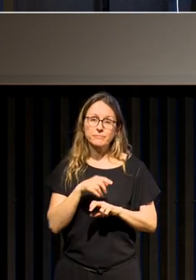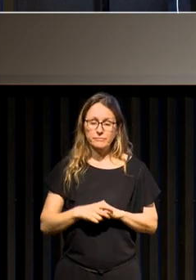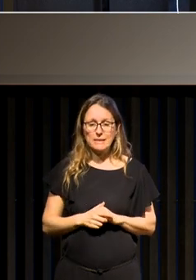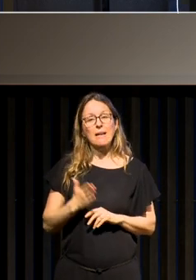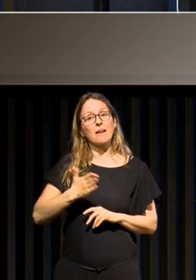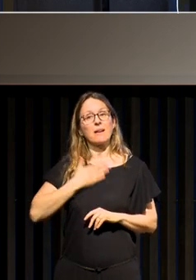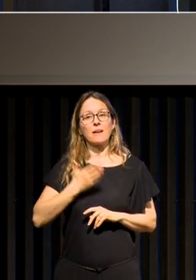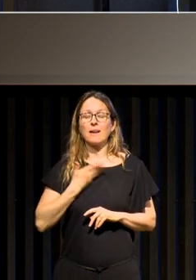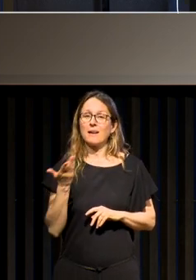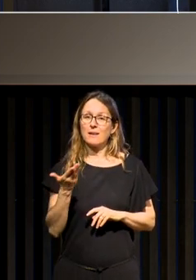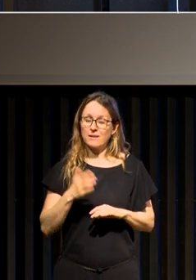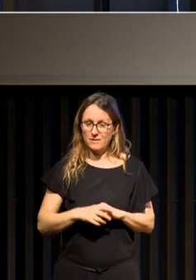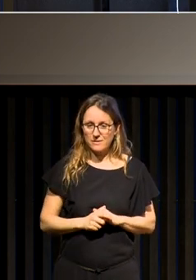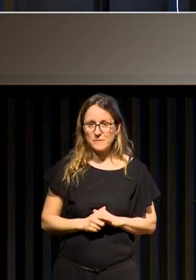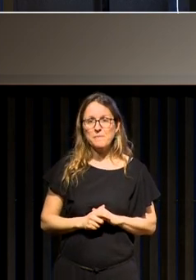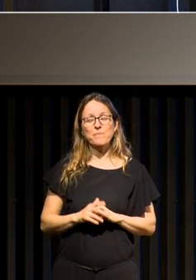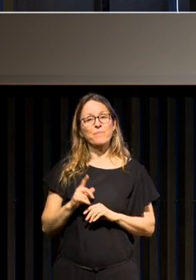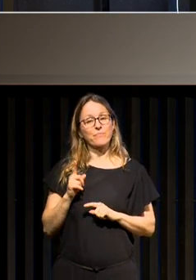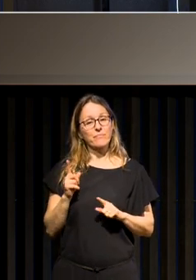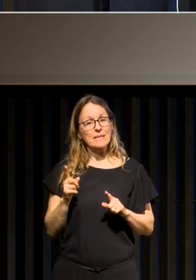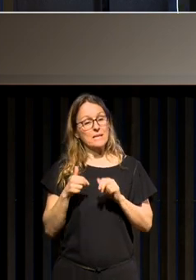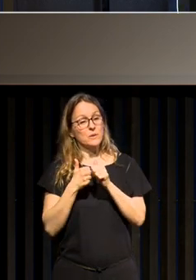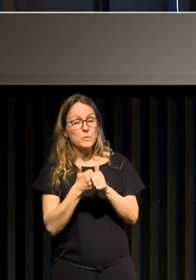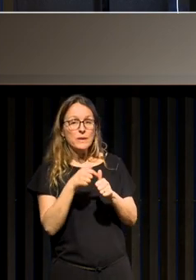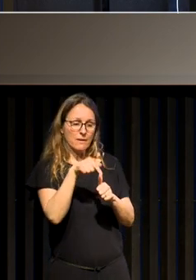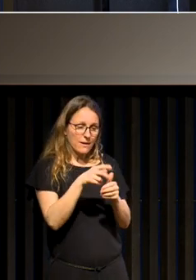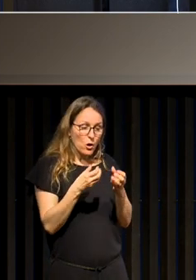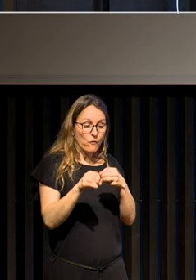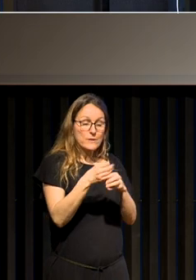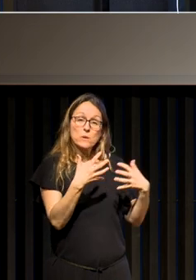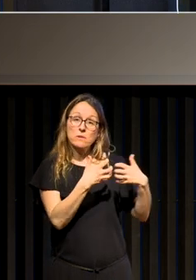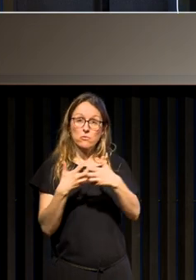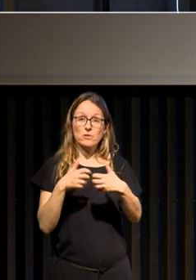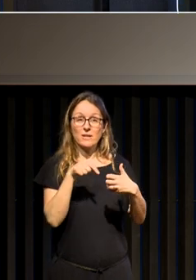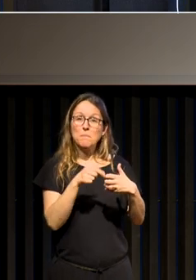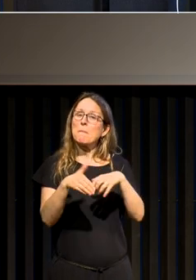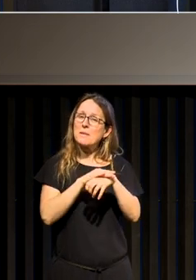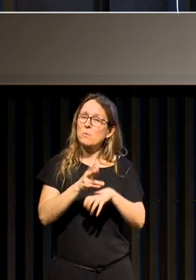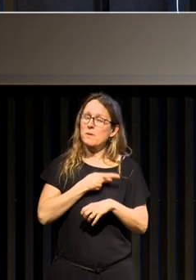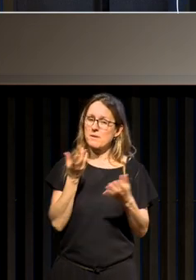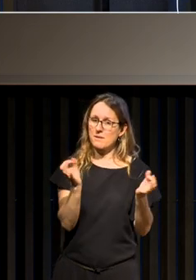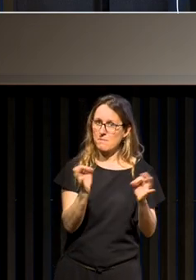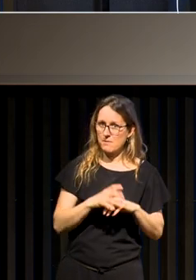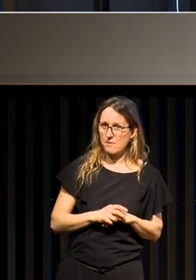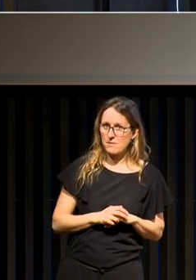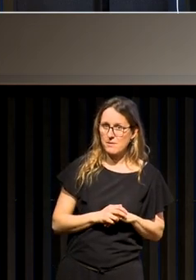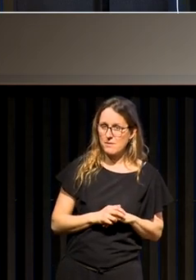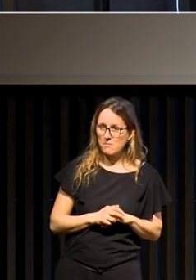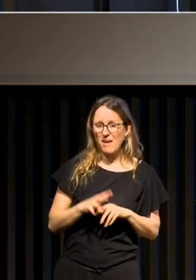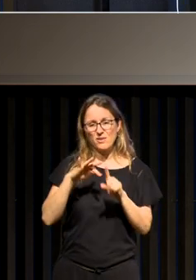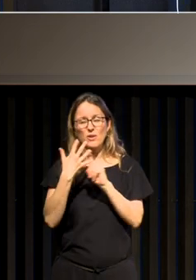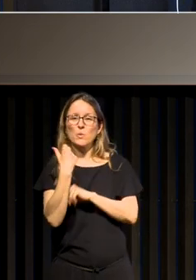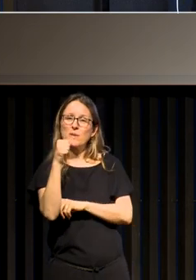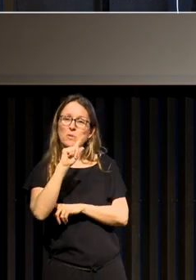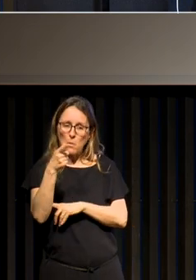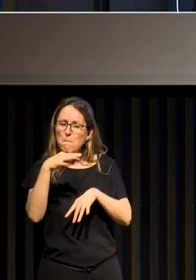mérite d'avoir été réalisée à partir d'ovocytes congelés pour raison non médicale. Alors, il n'y avait pas que du sociétal, il y avait aussi des